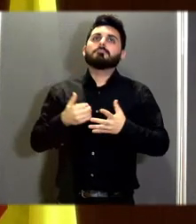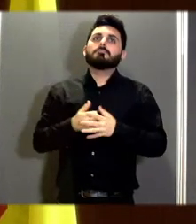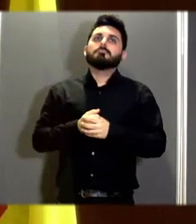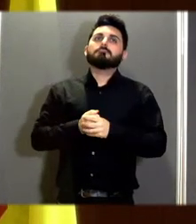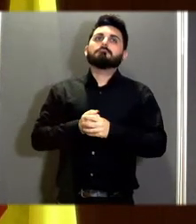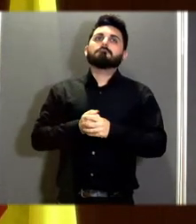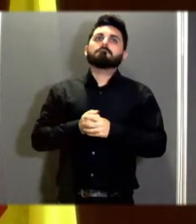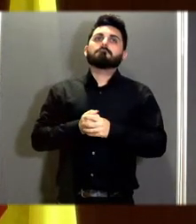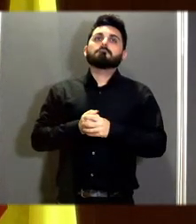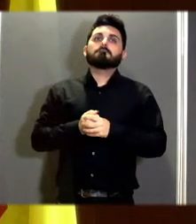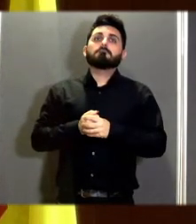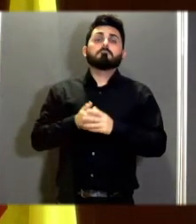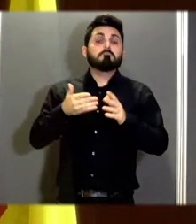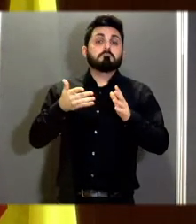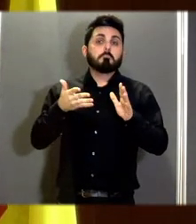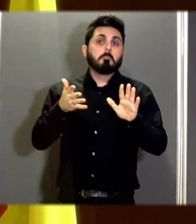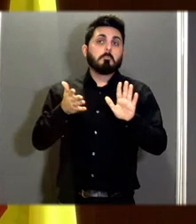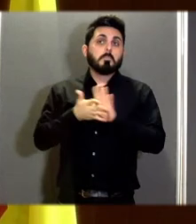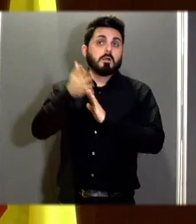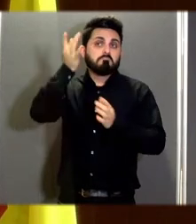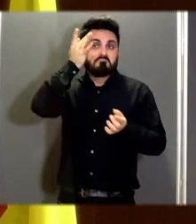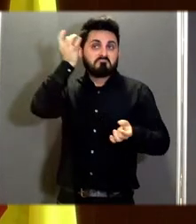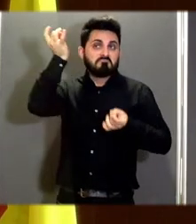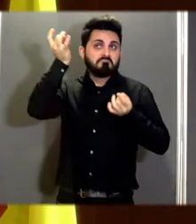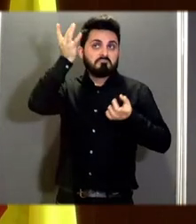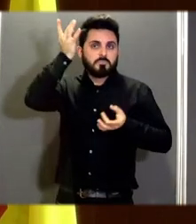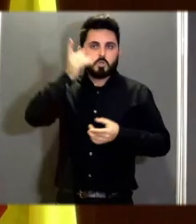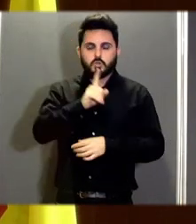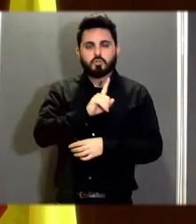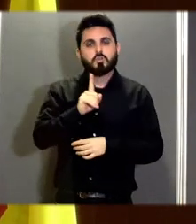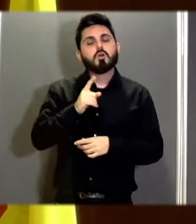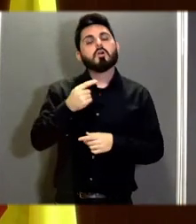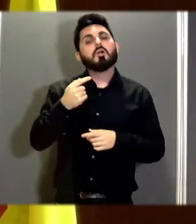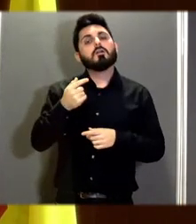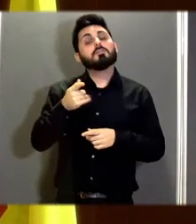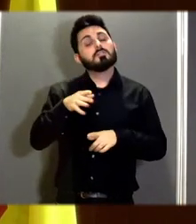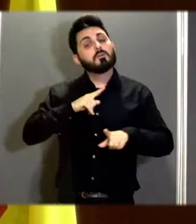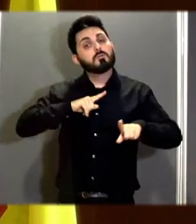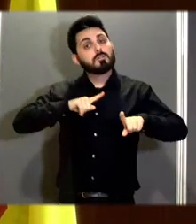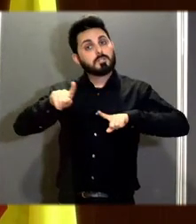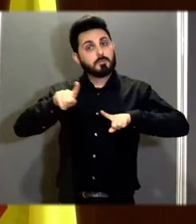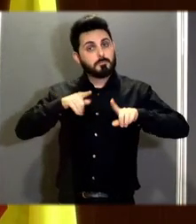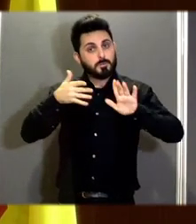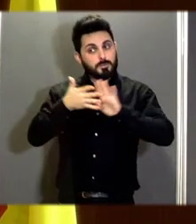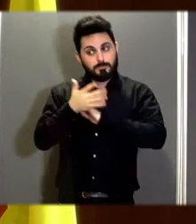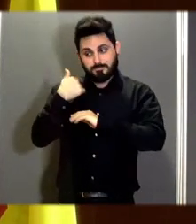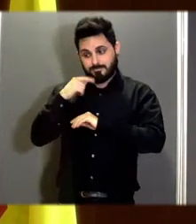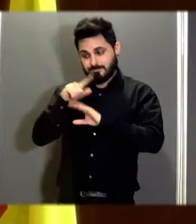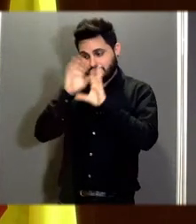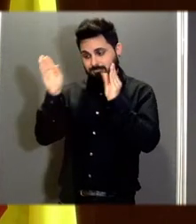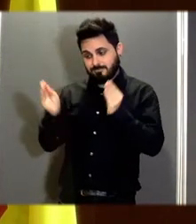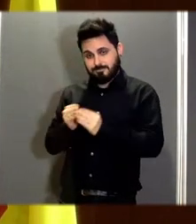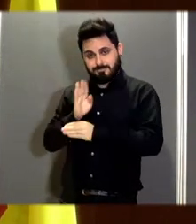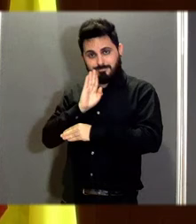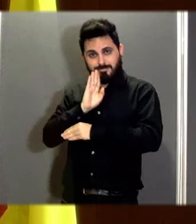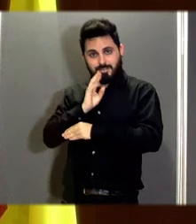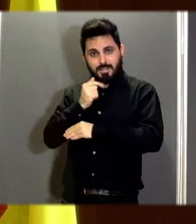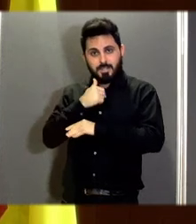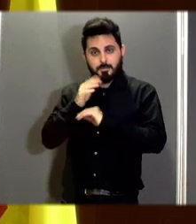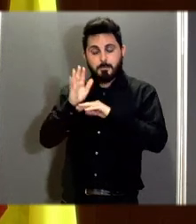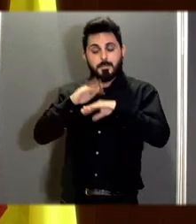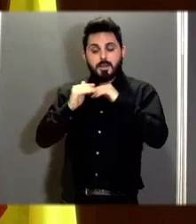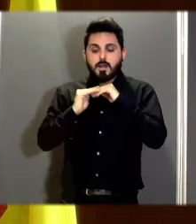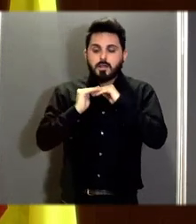voldríem dir, per caprici, no? L'ha organitzada una mica pel que s'ha dit aquí, per fer aquest terra fèrtil